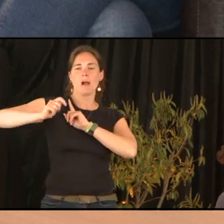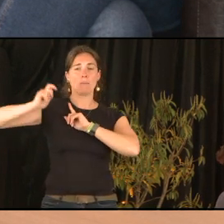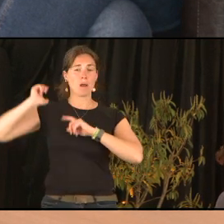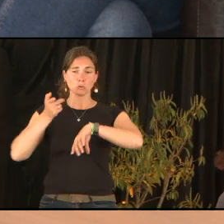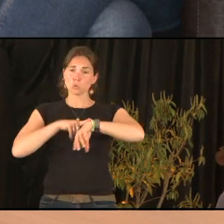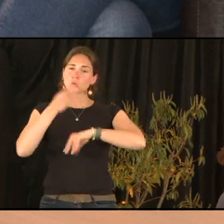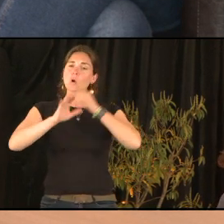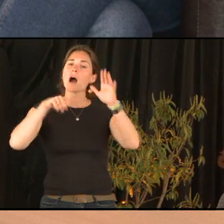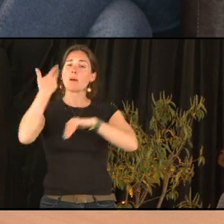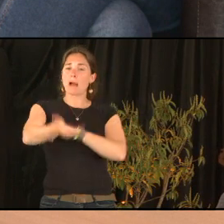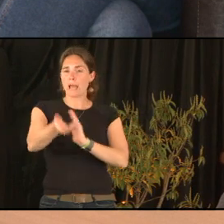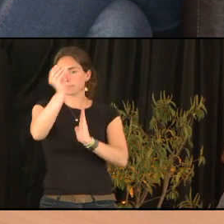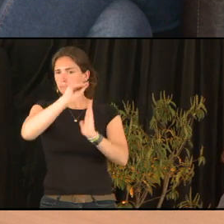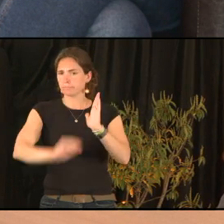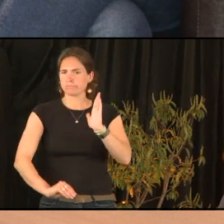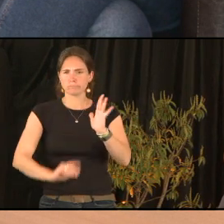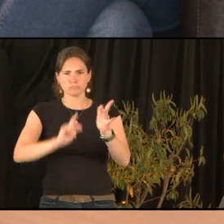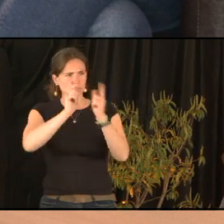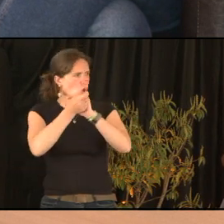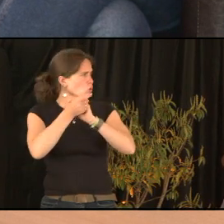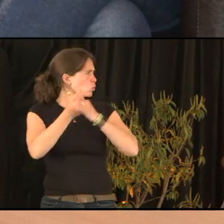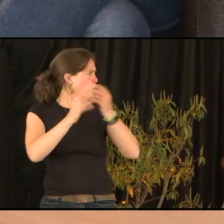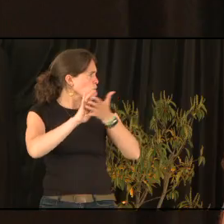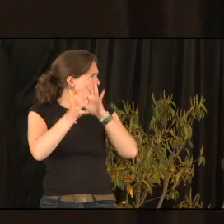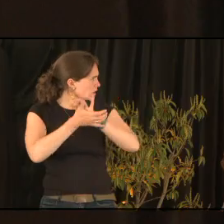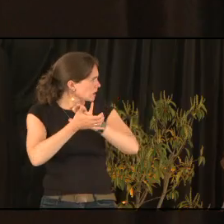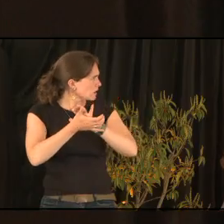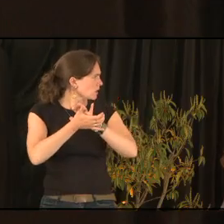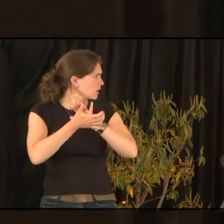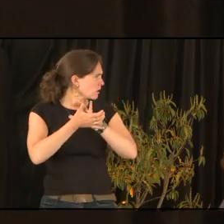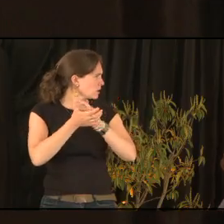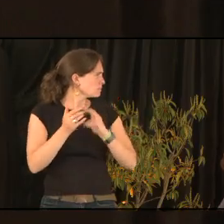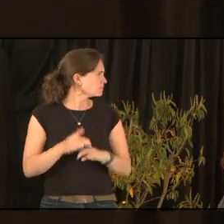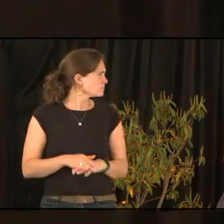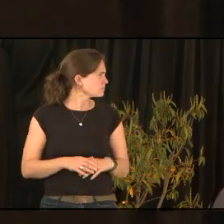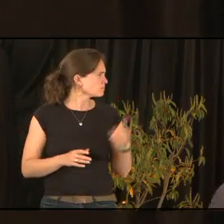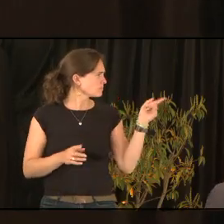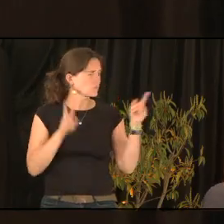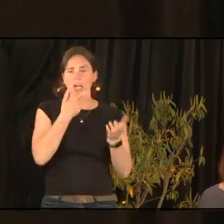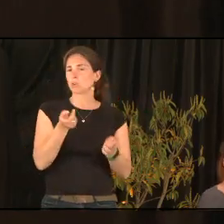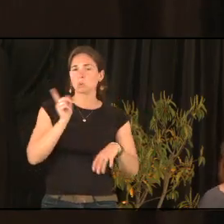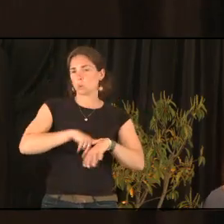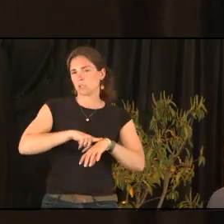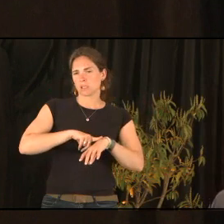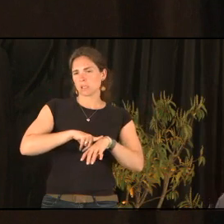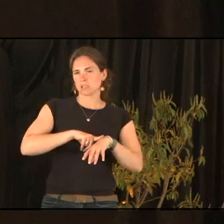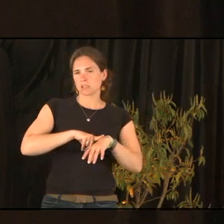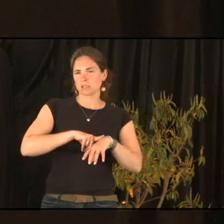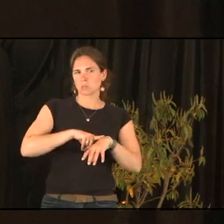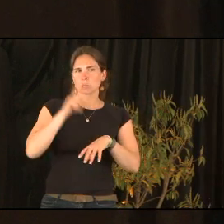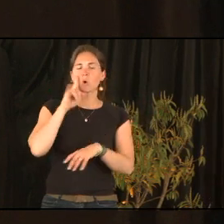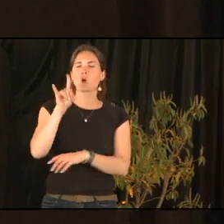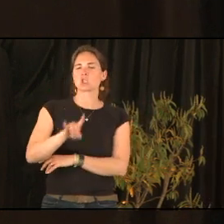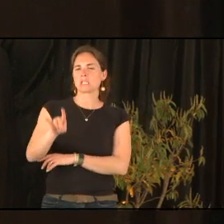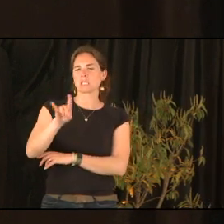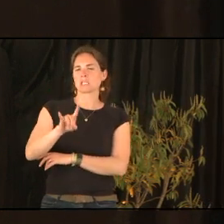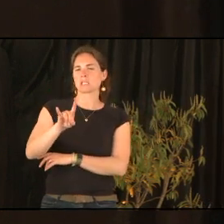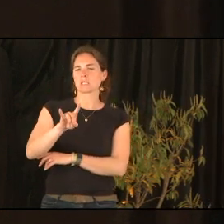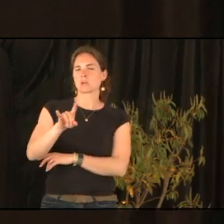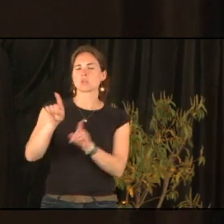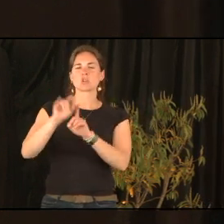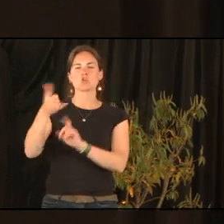comme dans le médecin, ou alors que lui est une caméra qui passerait dans ces endroits-là et qui regarderait pour nous, ou qui regarderait pour moi. Mais